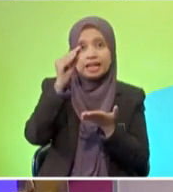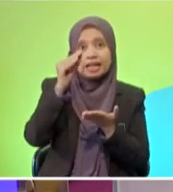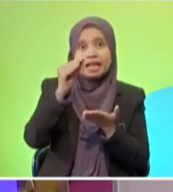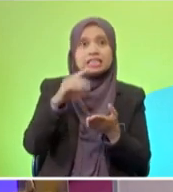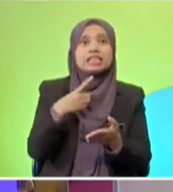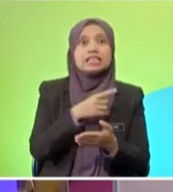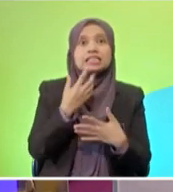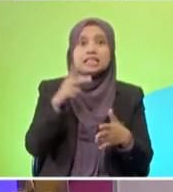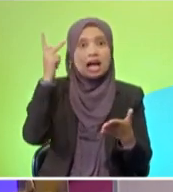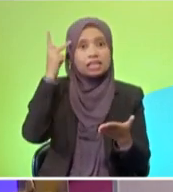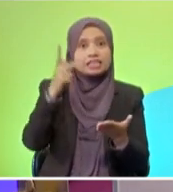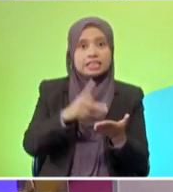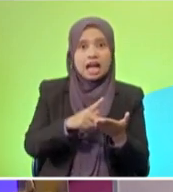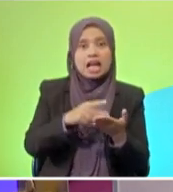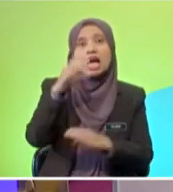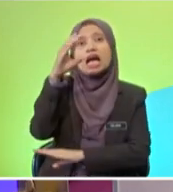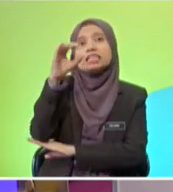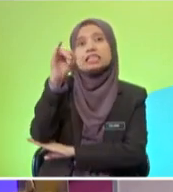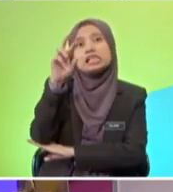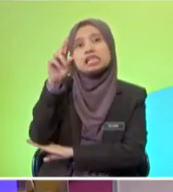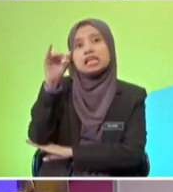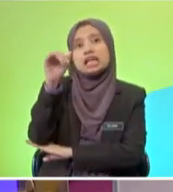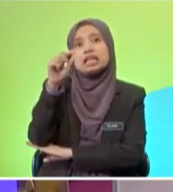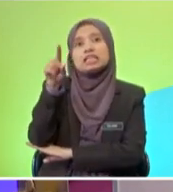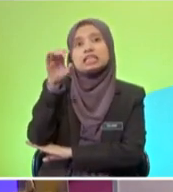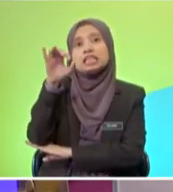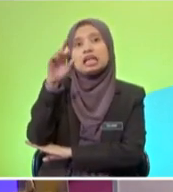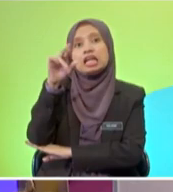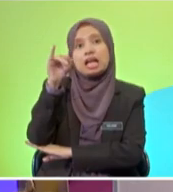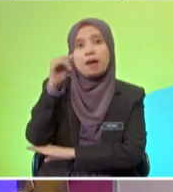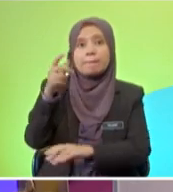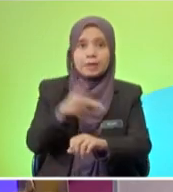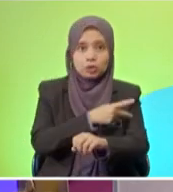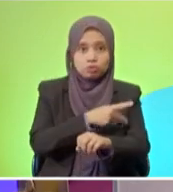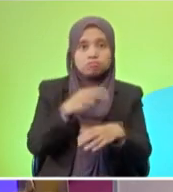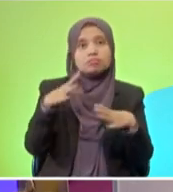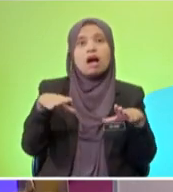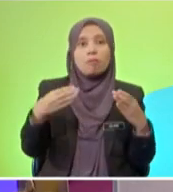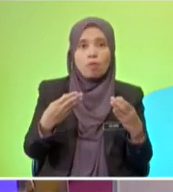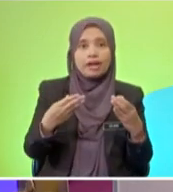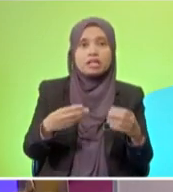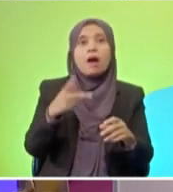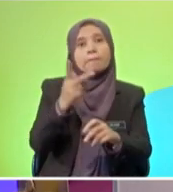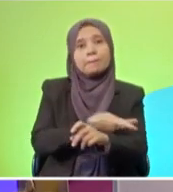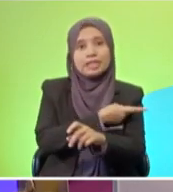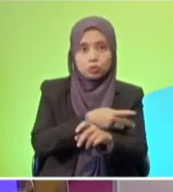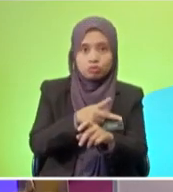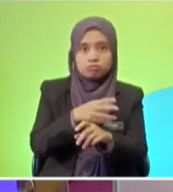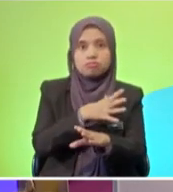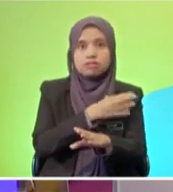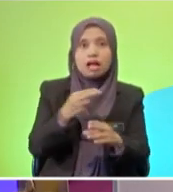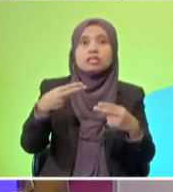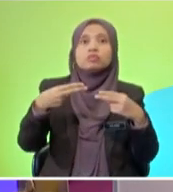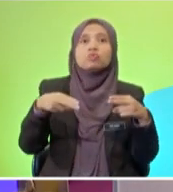mengenal ciri-ciri pantun kita telah bersama-sama membina pantun dan akhir sekali kita sudah